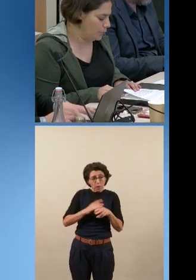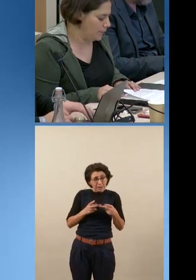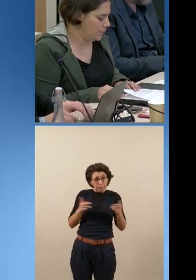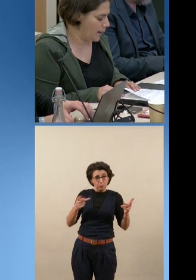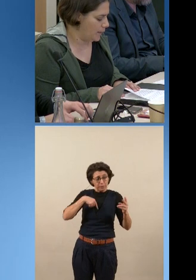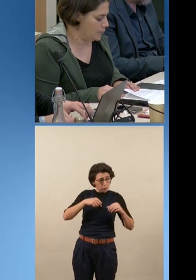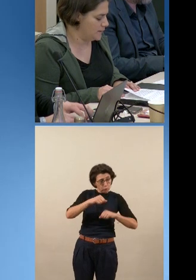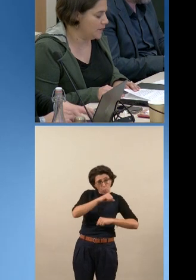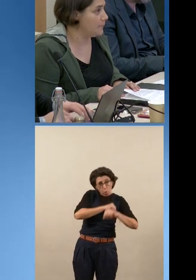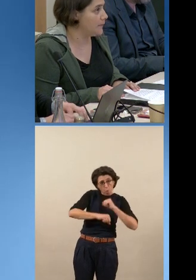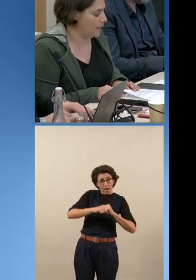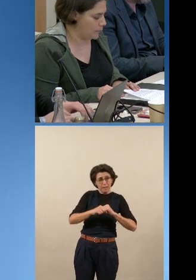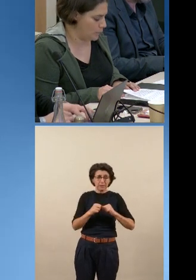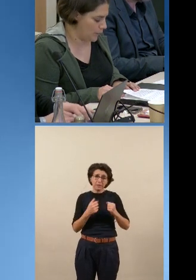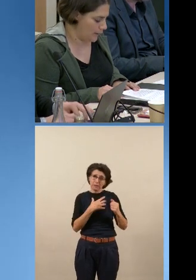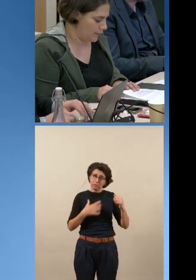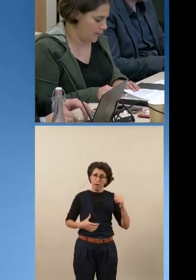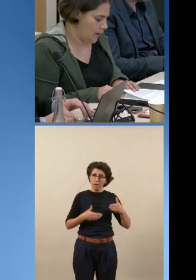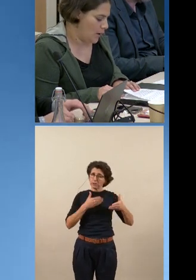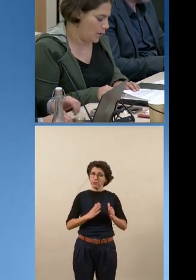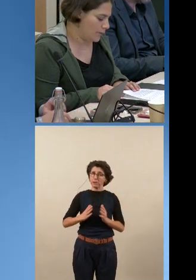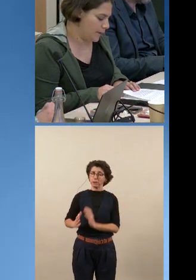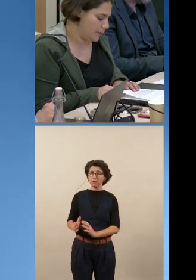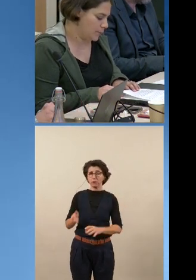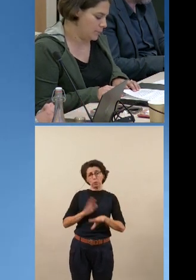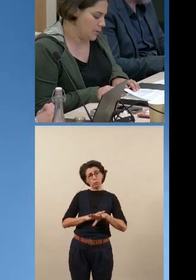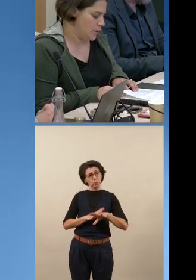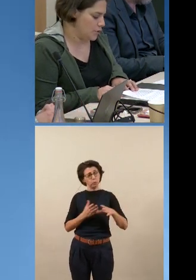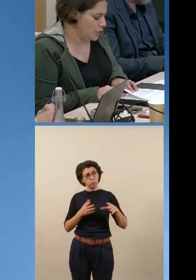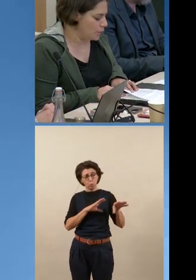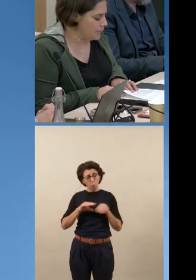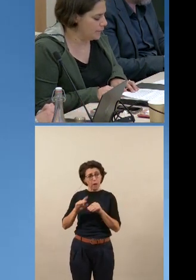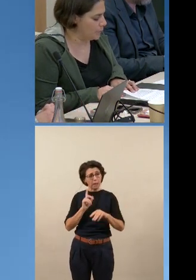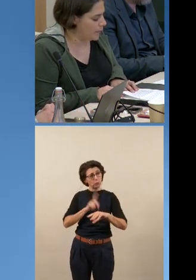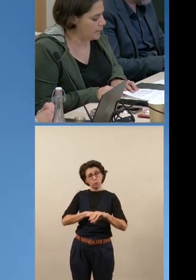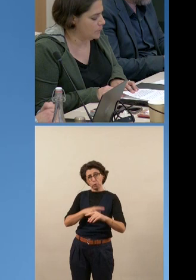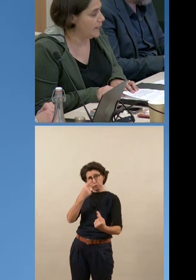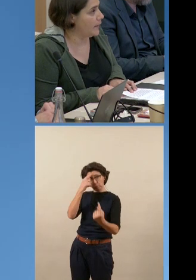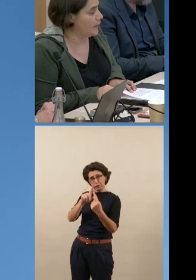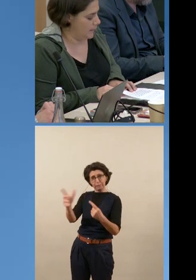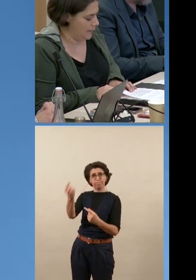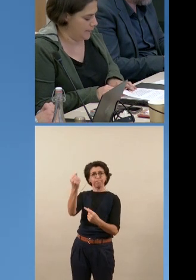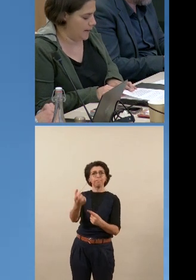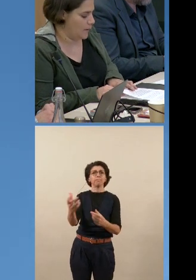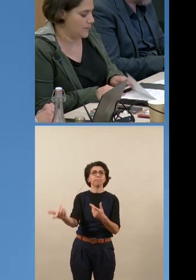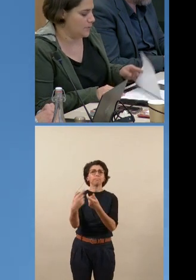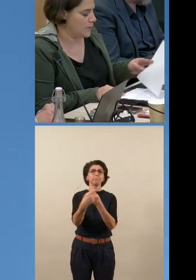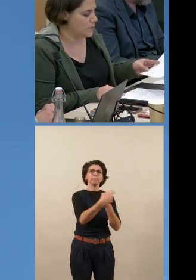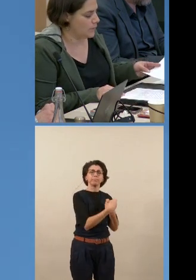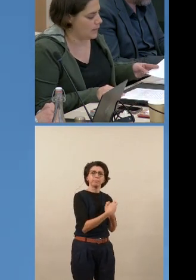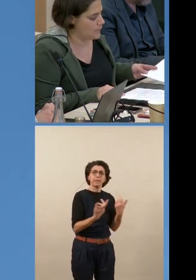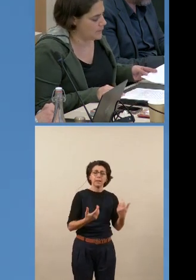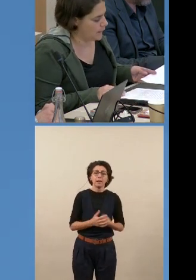mesures municipales aussi immédiates que concrètes en leur direction sans conditions particulières liées à leur